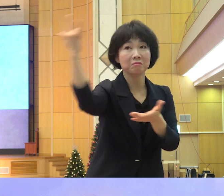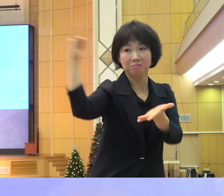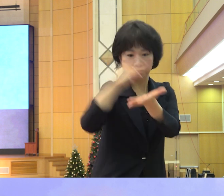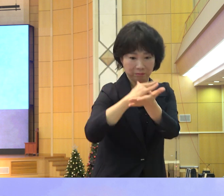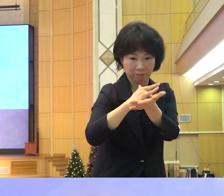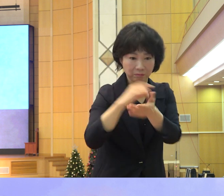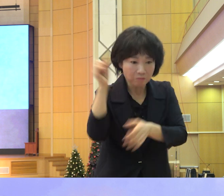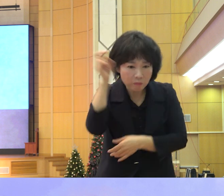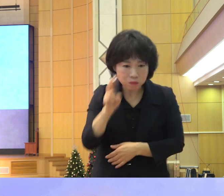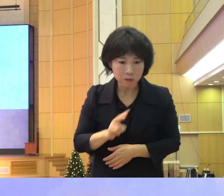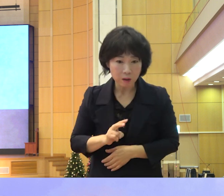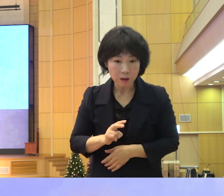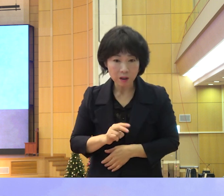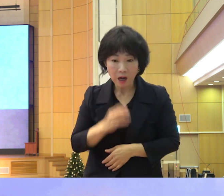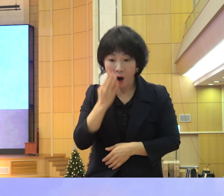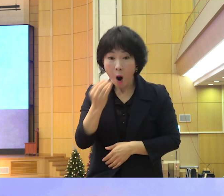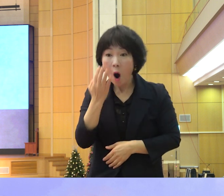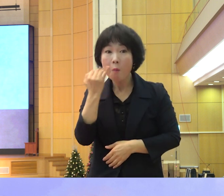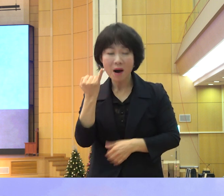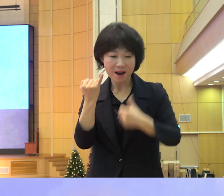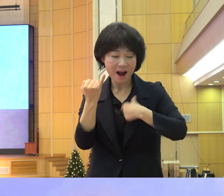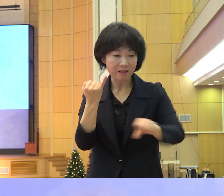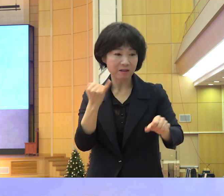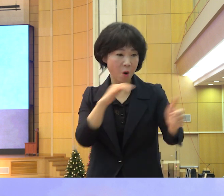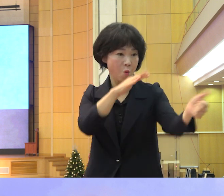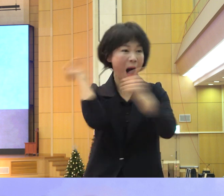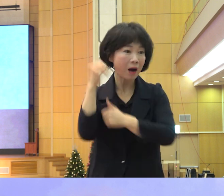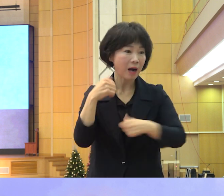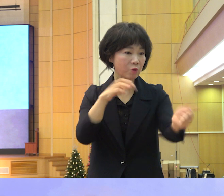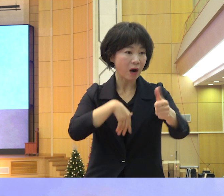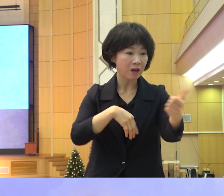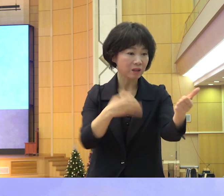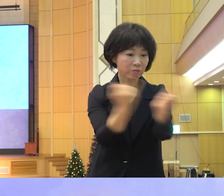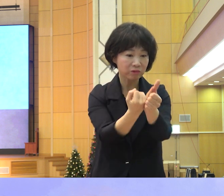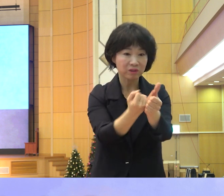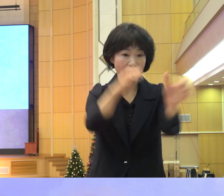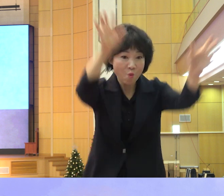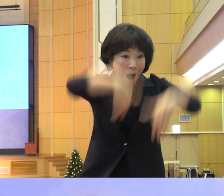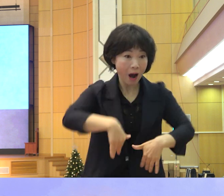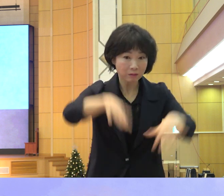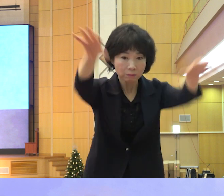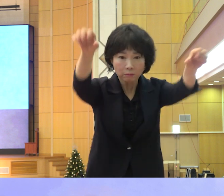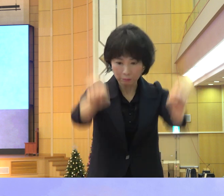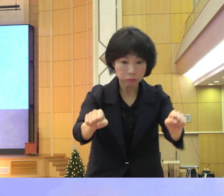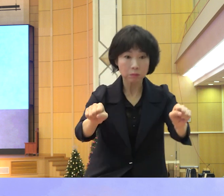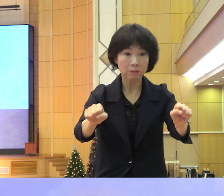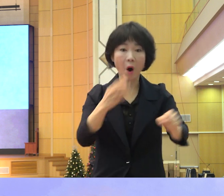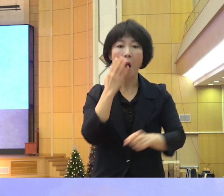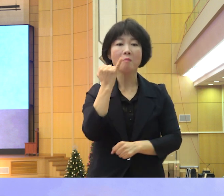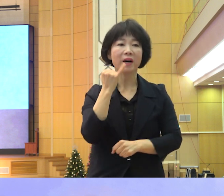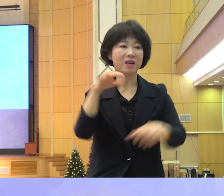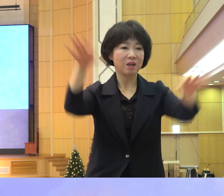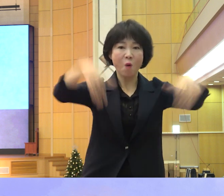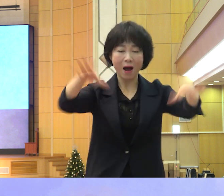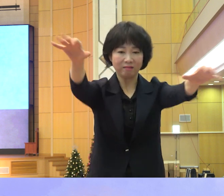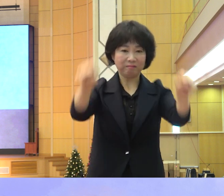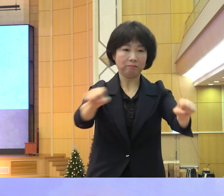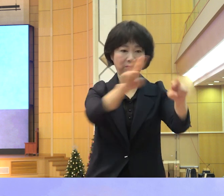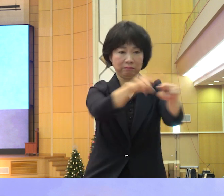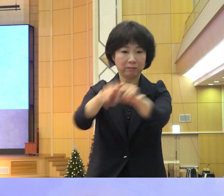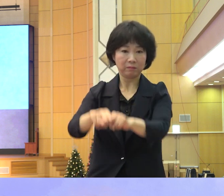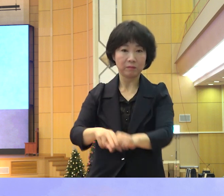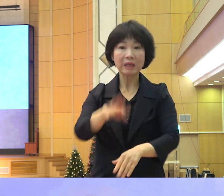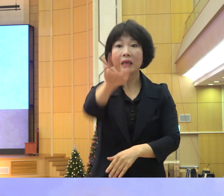어머니께서 아들을 부르고 며느리를 불러서 앉혀놓고